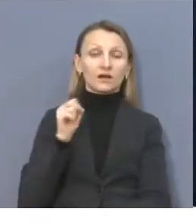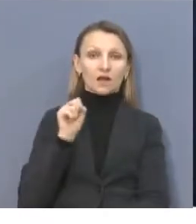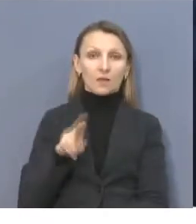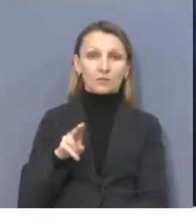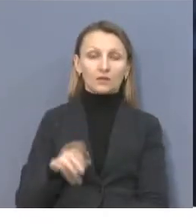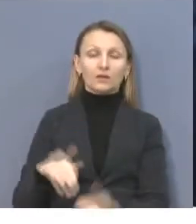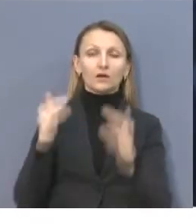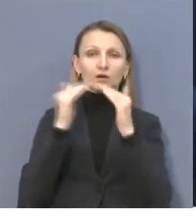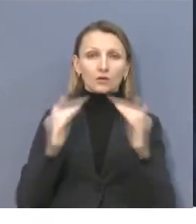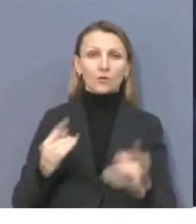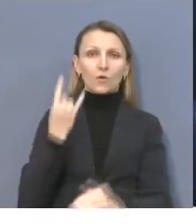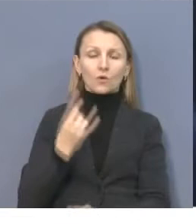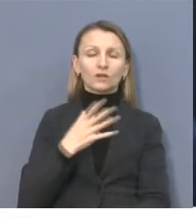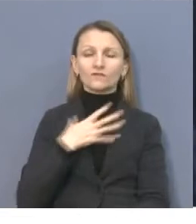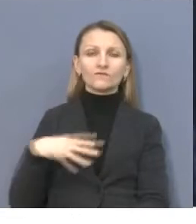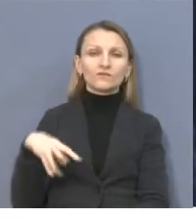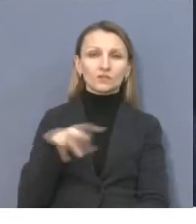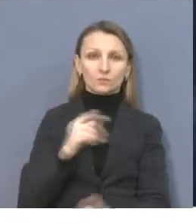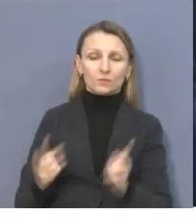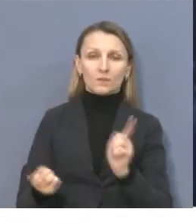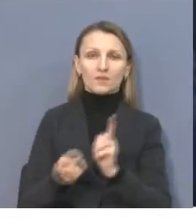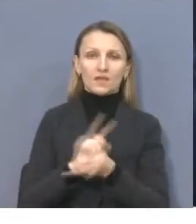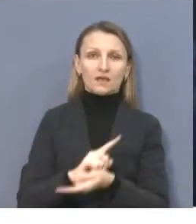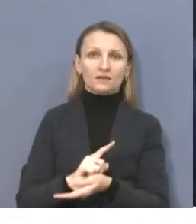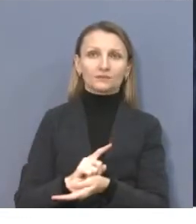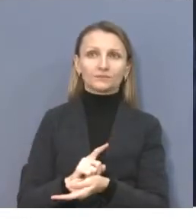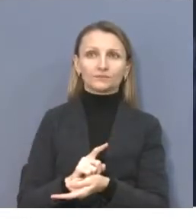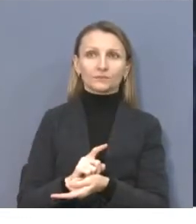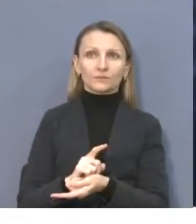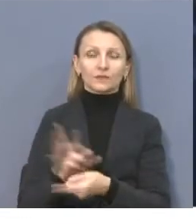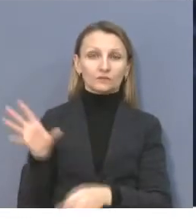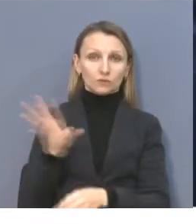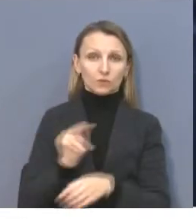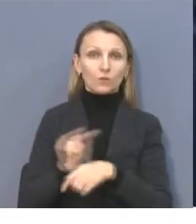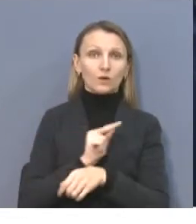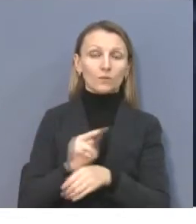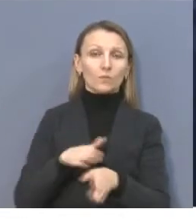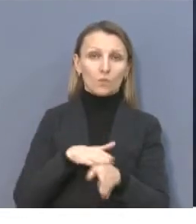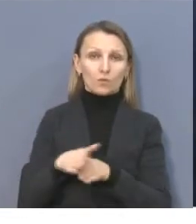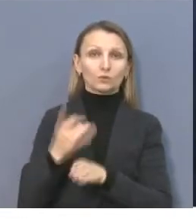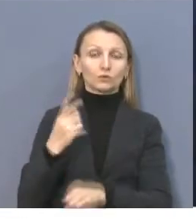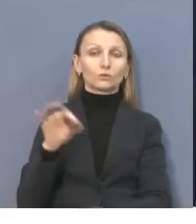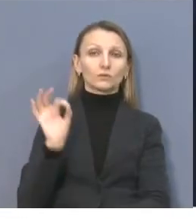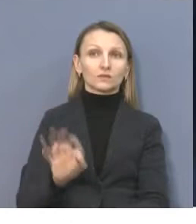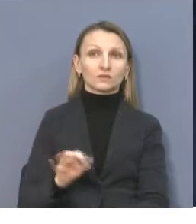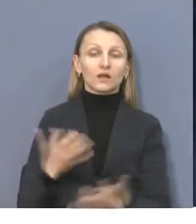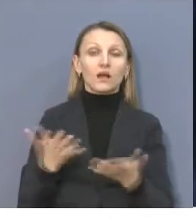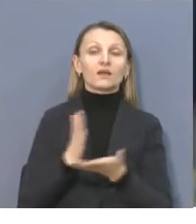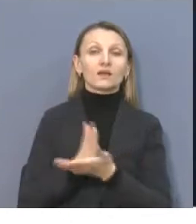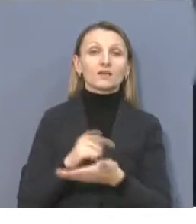окна окна все-все про сад все поменяли заменить все доделанный лимит все доделать весь груз